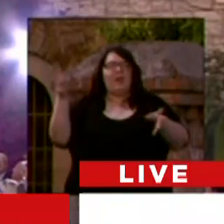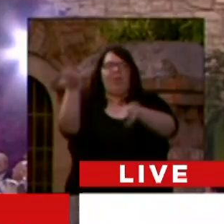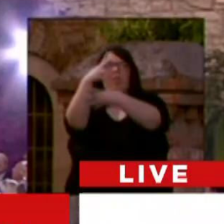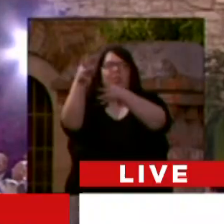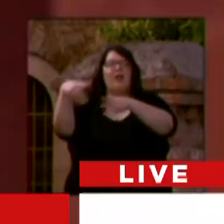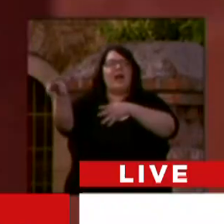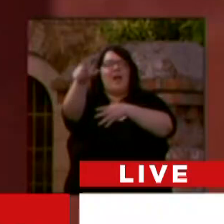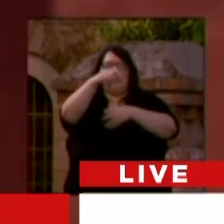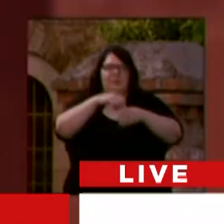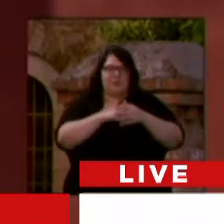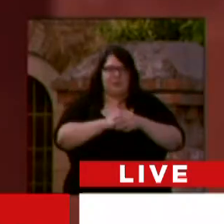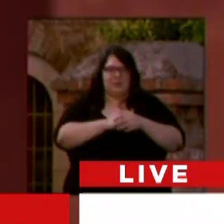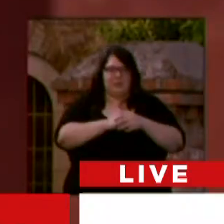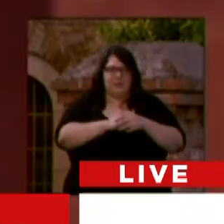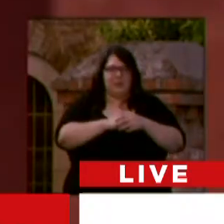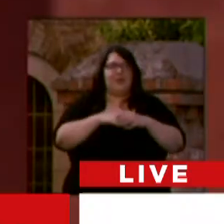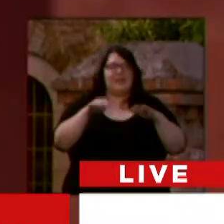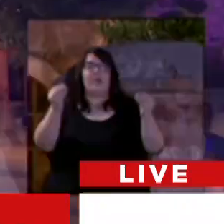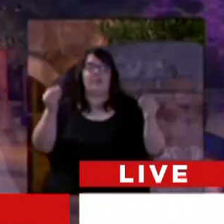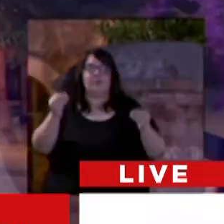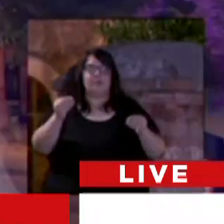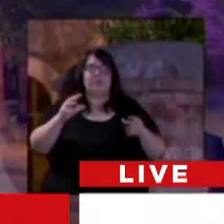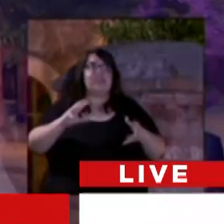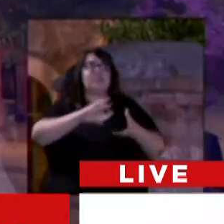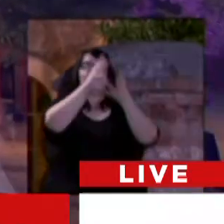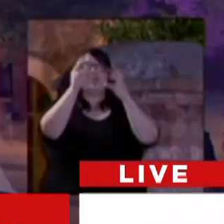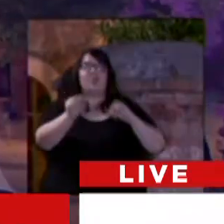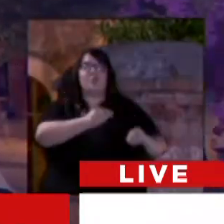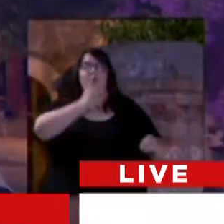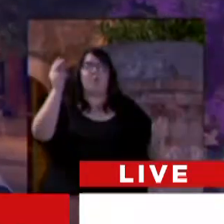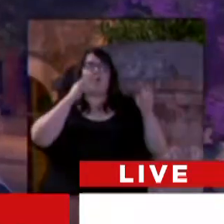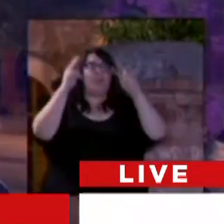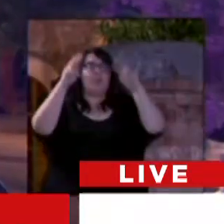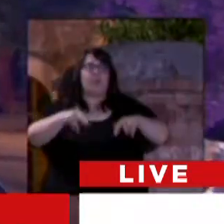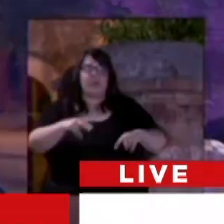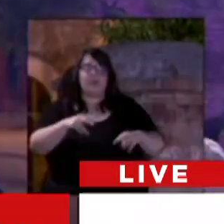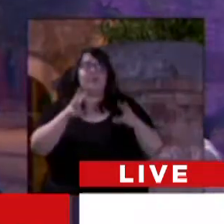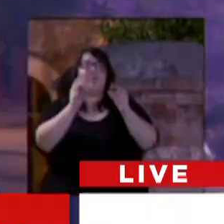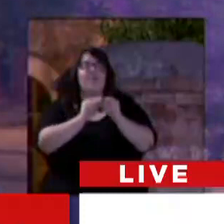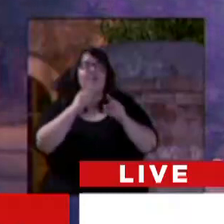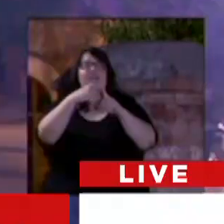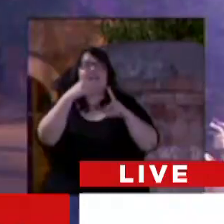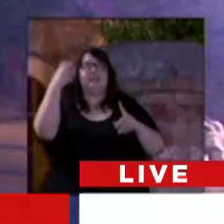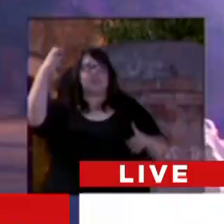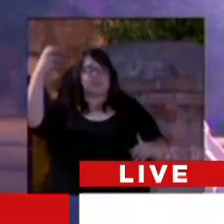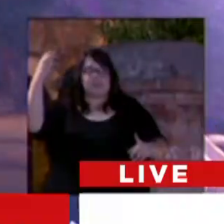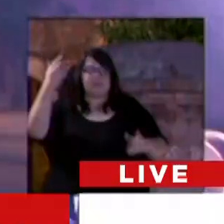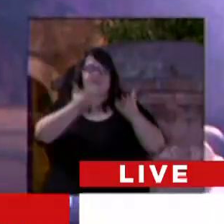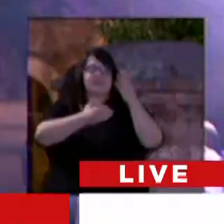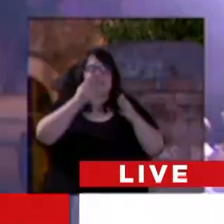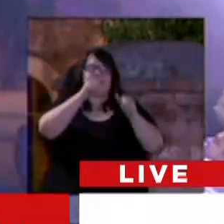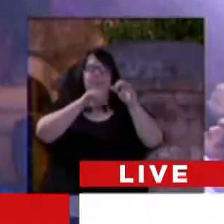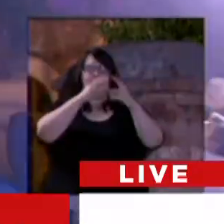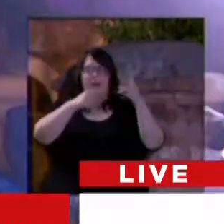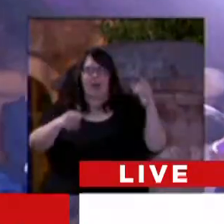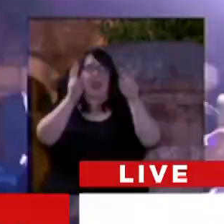ξαναπώ για άλλη μια φορά. Δεν θα τους ακολουθήσουμε. Πιο σίγουρος από ποτέ για μια ξεκάθαρη νίκη της Νέας Δημοκρατίας στις ερχόμενες εκλογές,